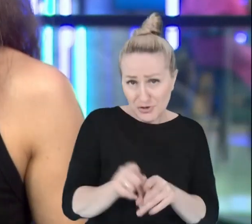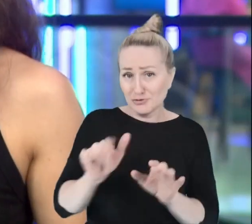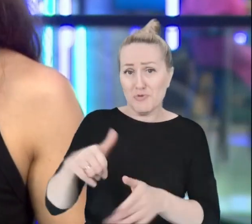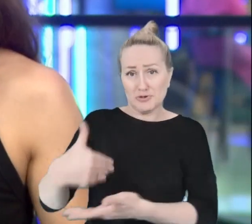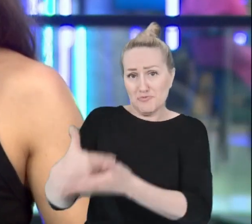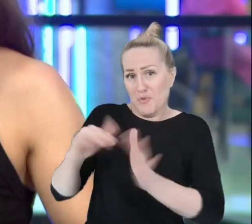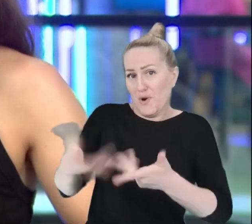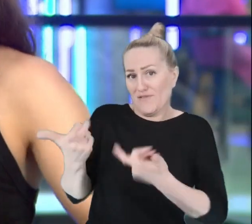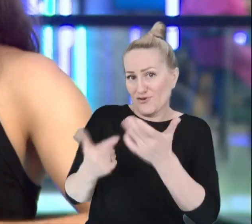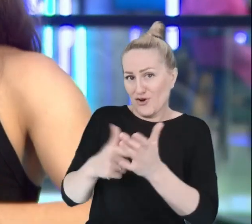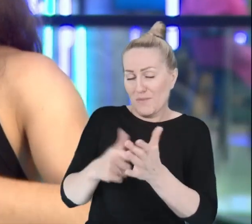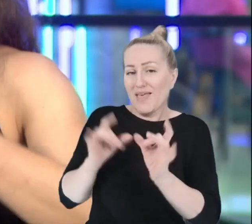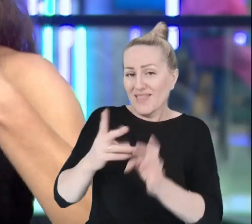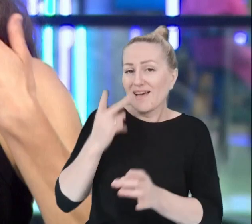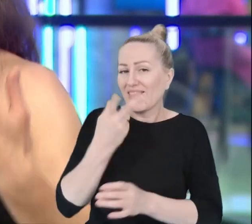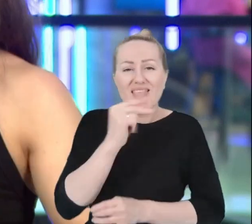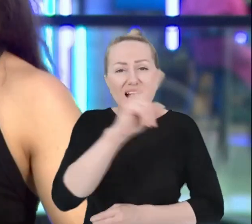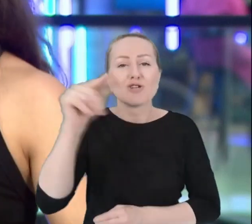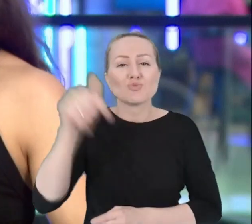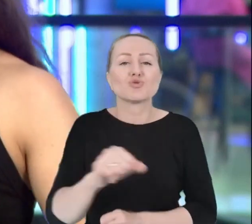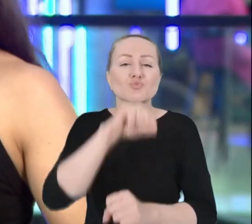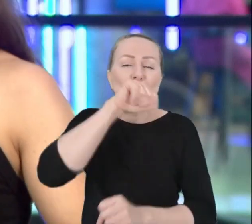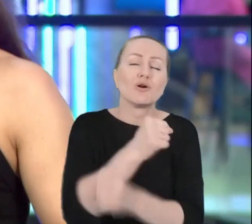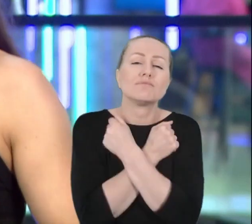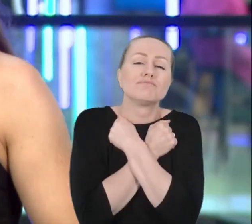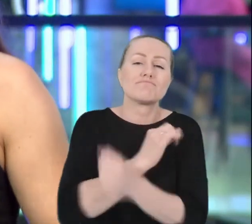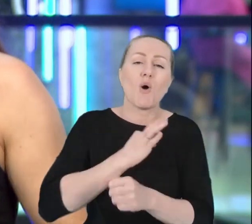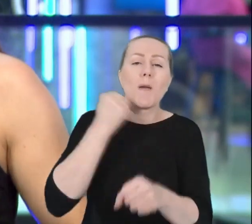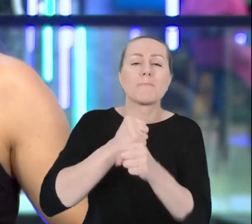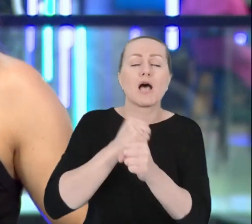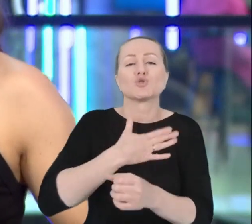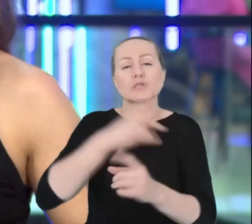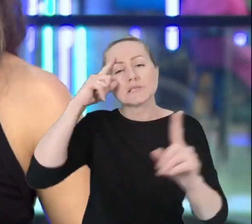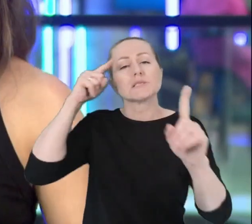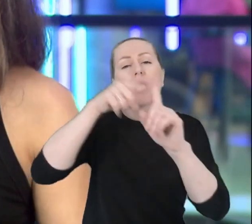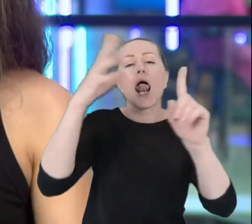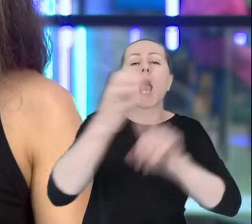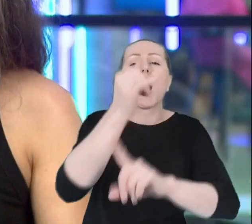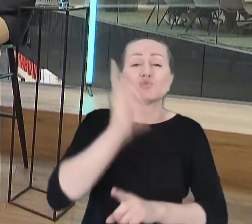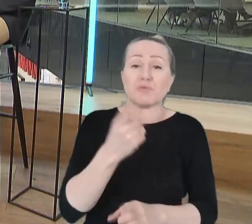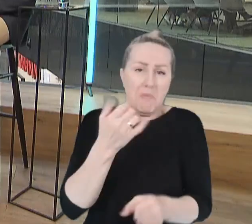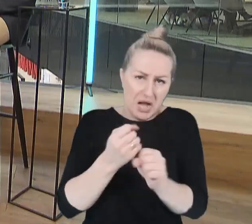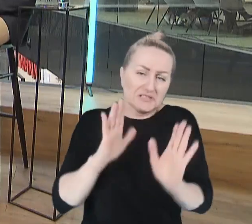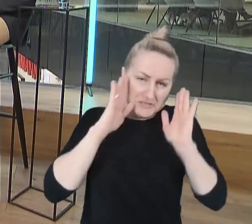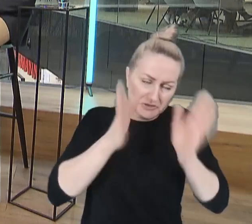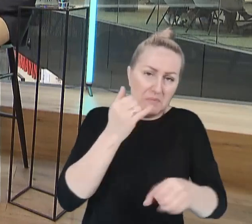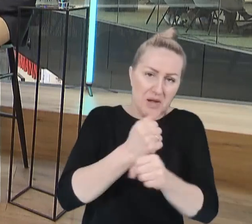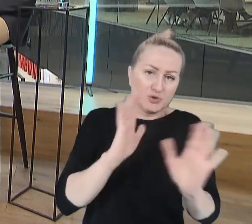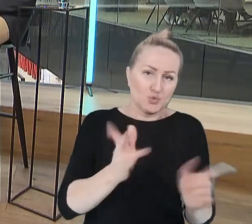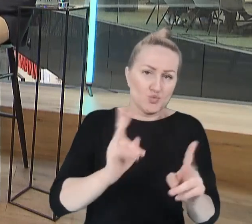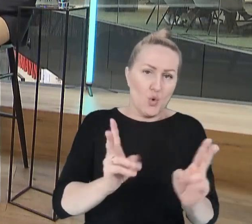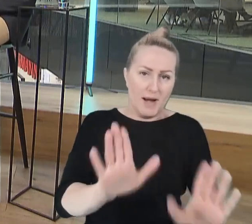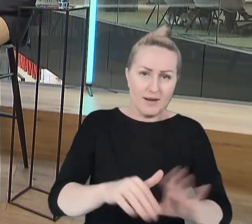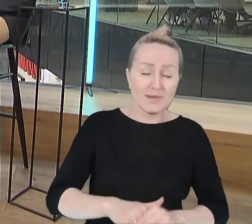musi uwielbiać swoją pracę i czuć, że to jest misja. Praca może być po prostu pracą. Natomiast... Rozmawiamy też o tym, bo ten smart work